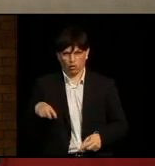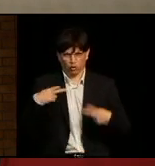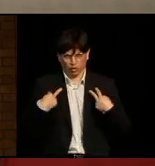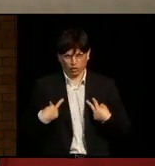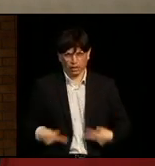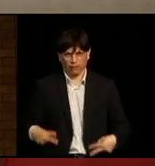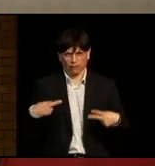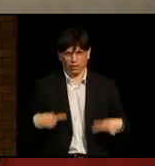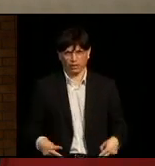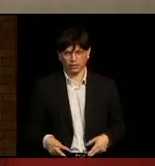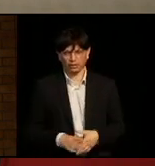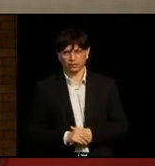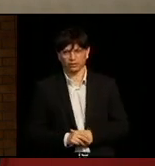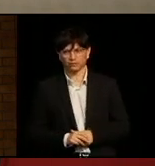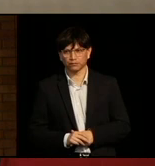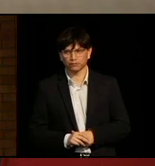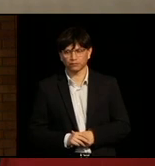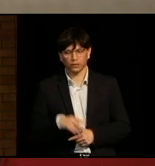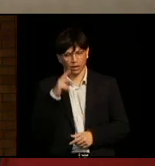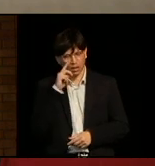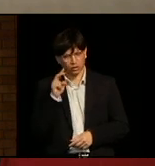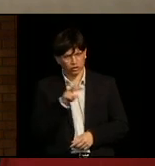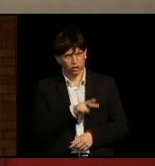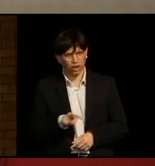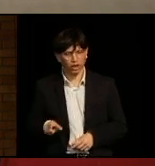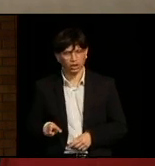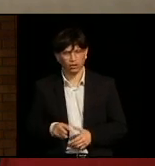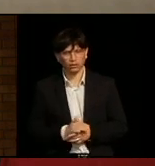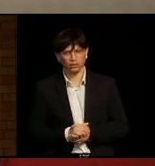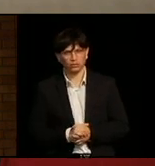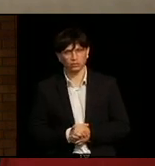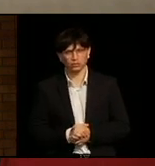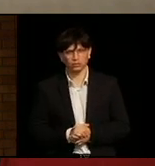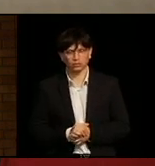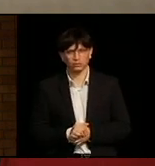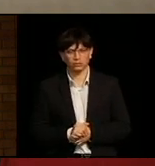alla nostra pastorale cerco di essere un po' più